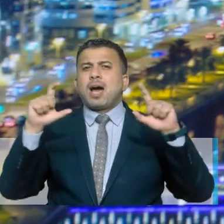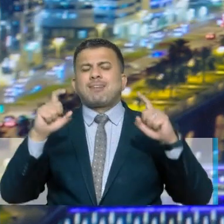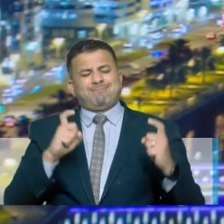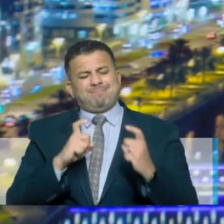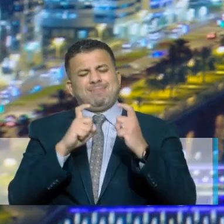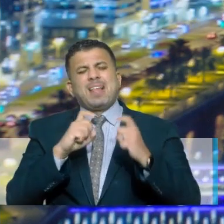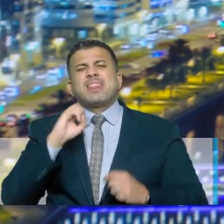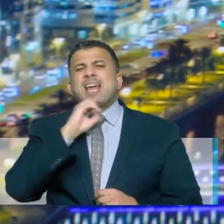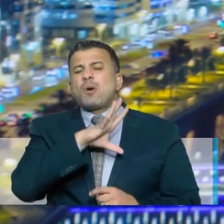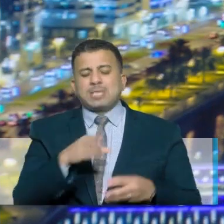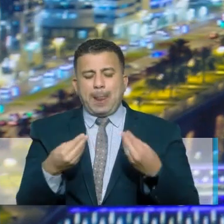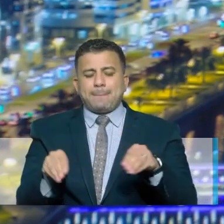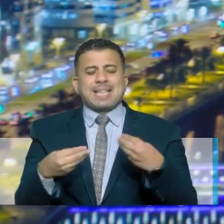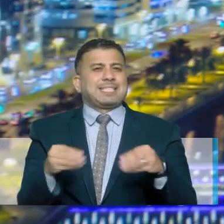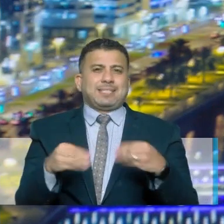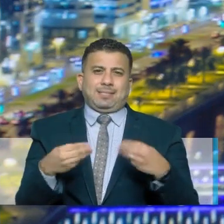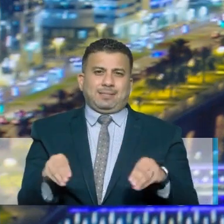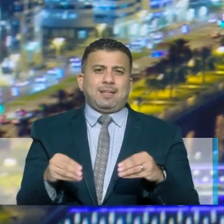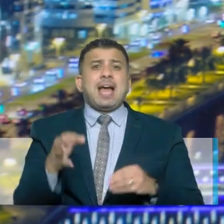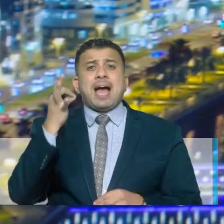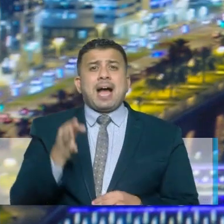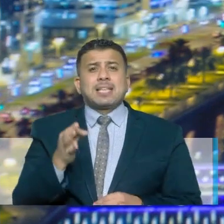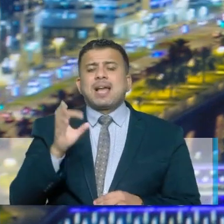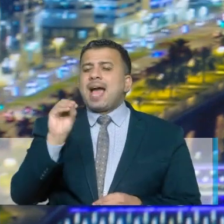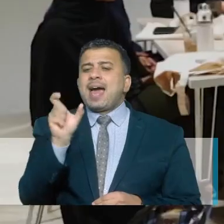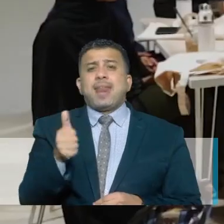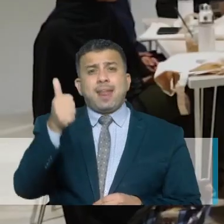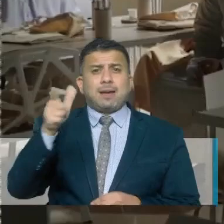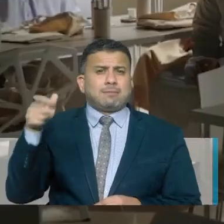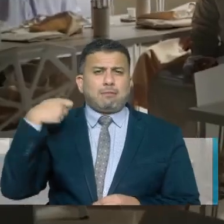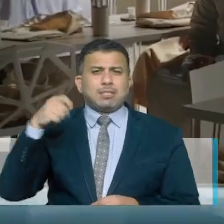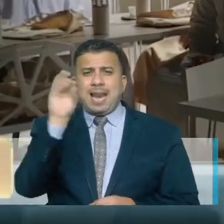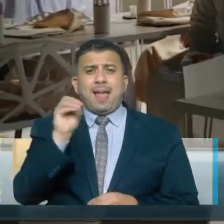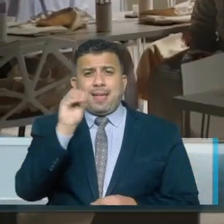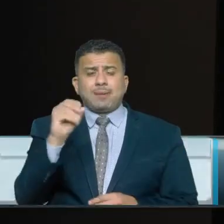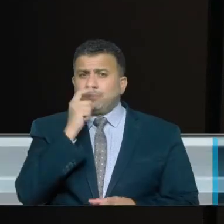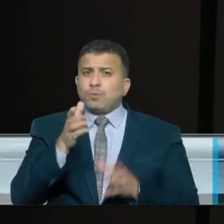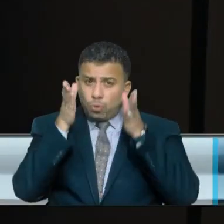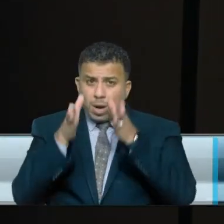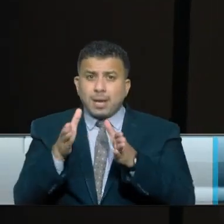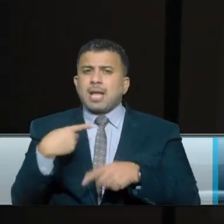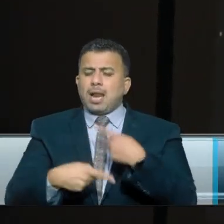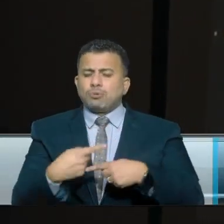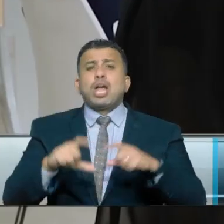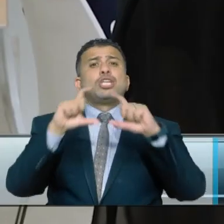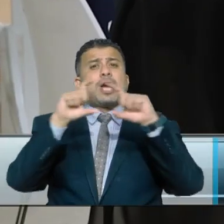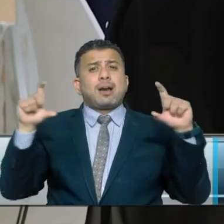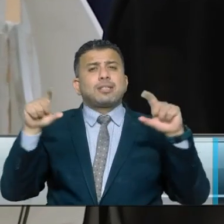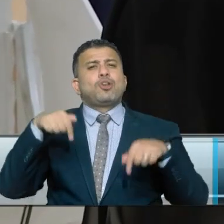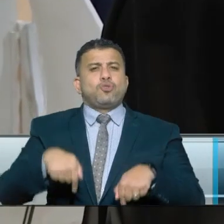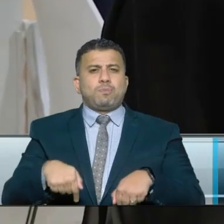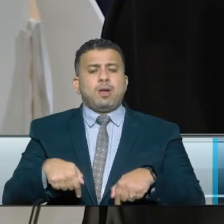محاربه التلوث البلاستيكيه واكدت سعاده هنا سيف السويدي رئيس والهياه ان الجهود تركز دوما على ترجمه